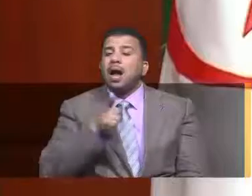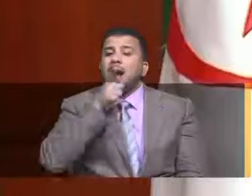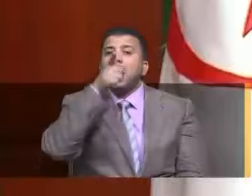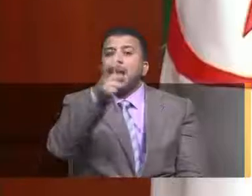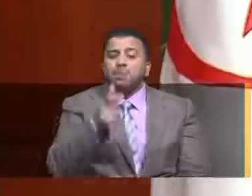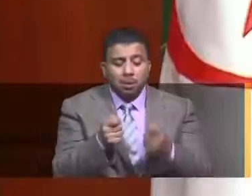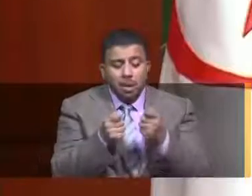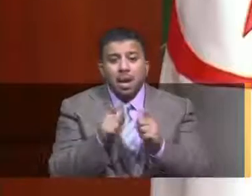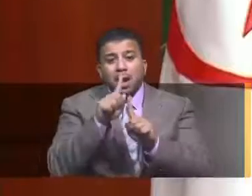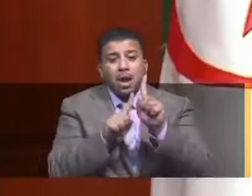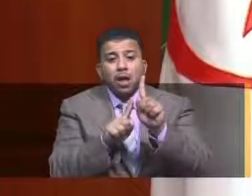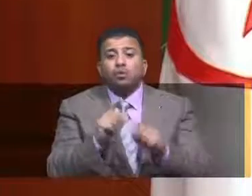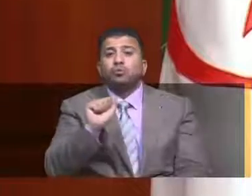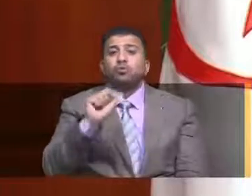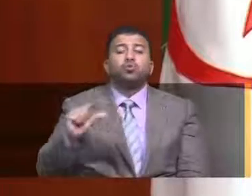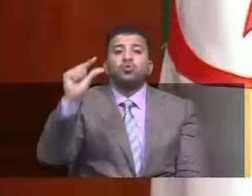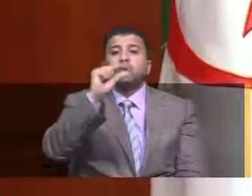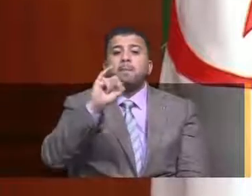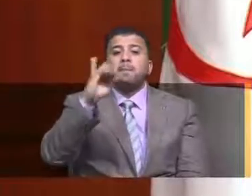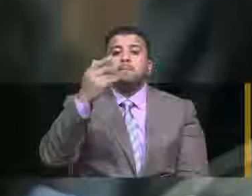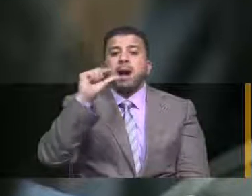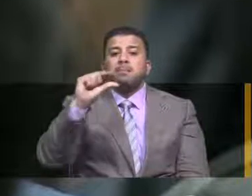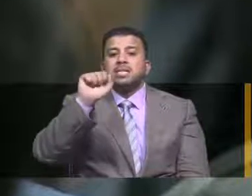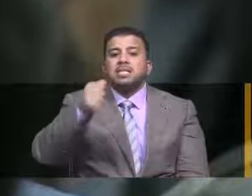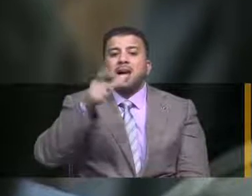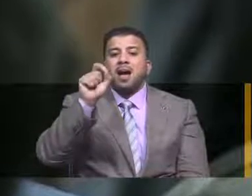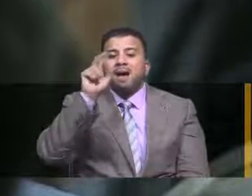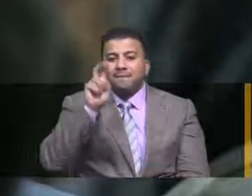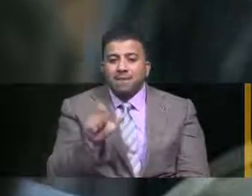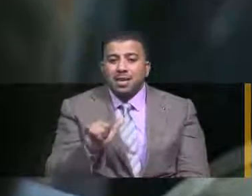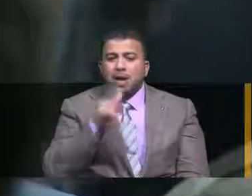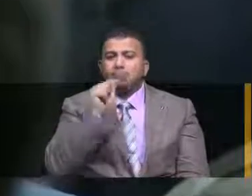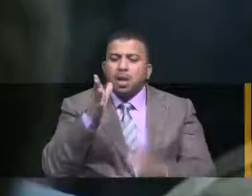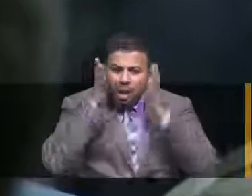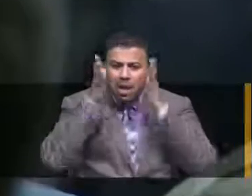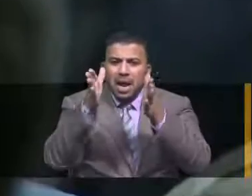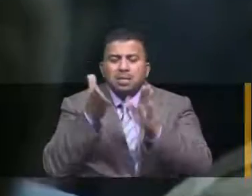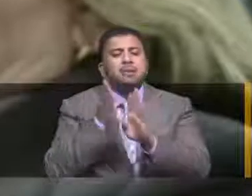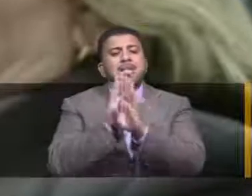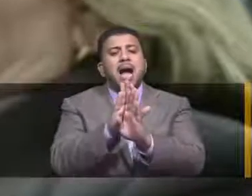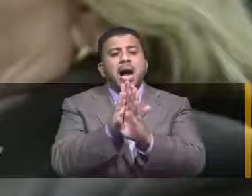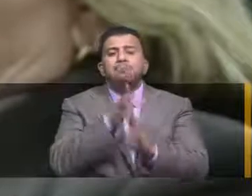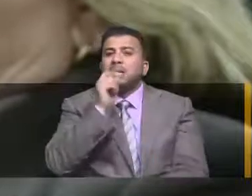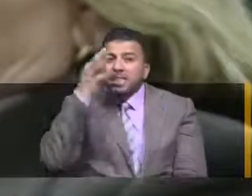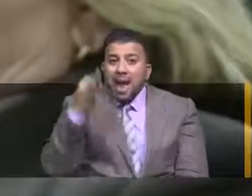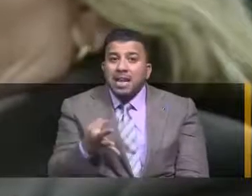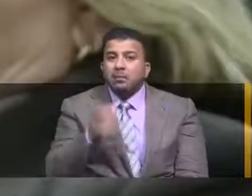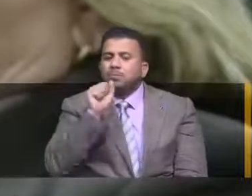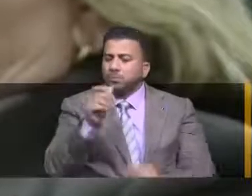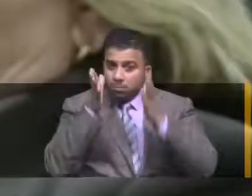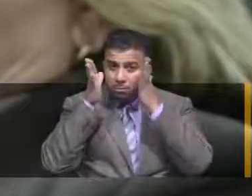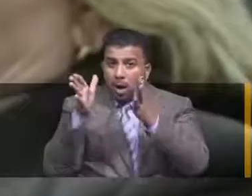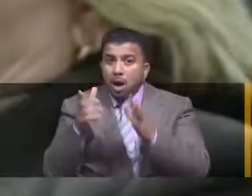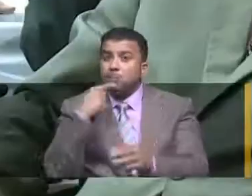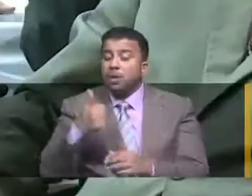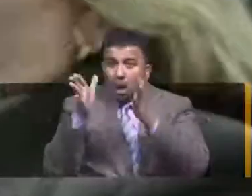ألقاها نيابة عنه الدكتور محمد صافي المستغانمي، ركز فيها على دعم الحاضرين وتأكيد حرص سموه على